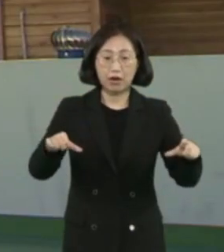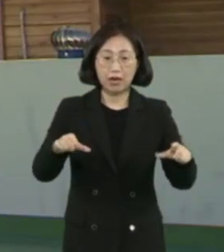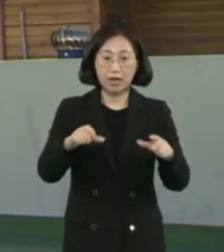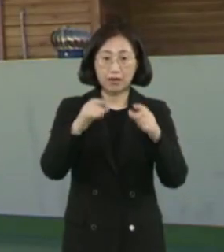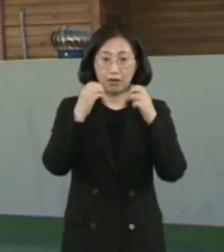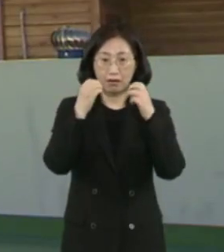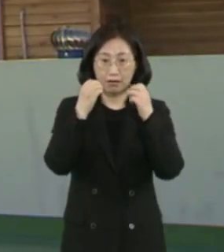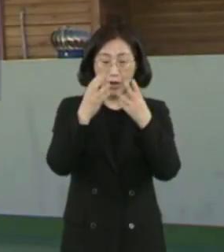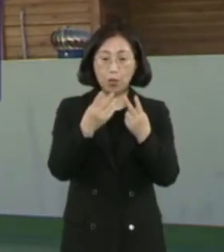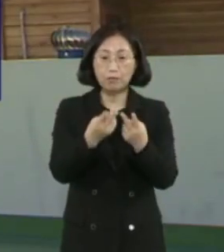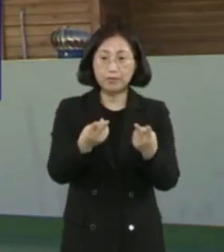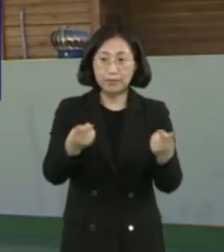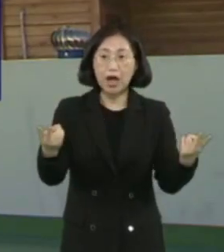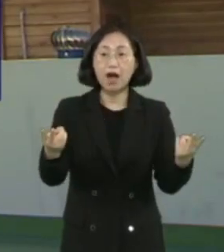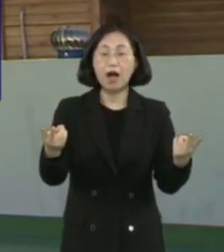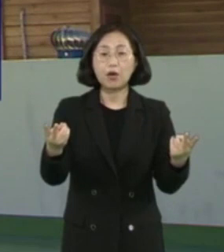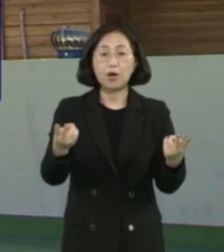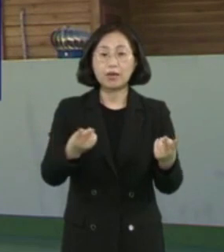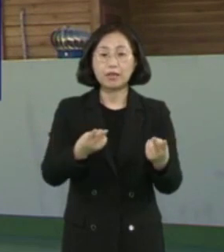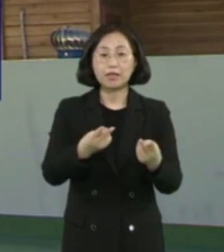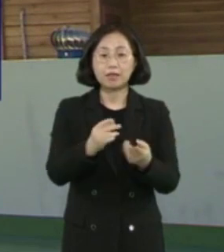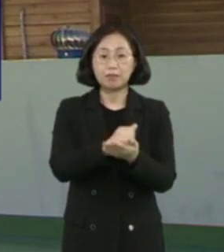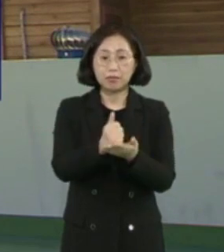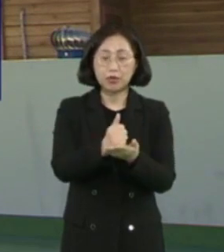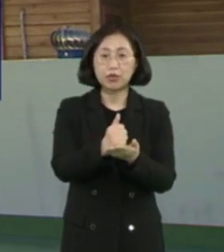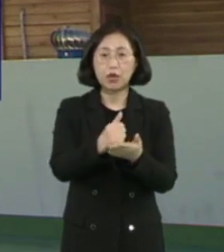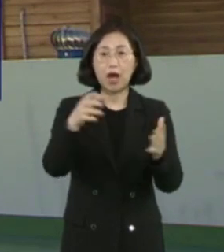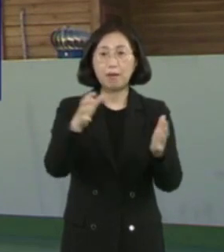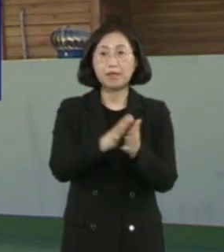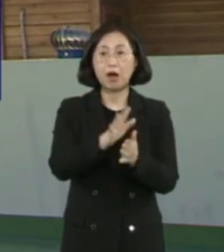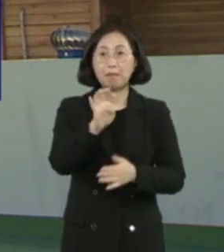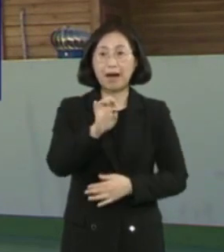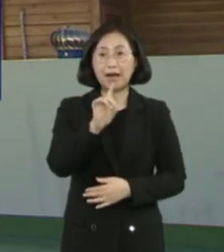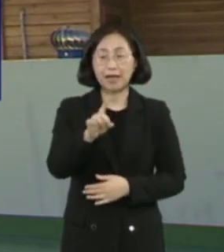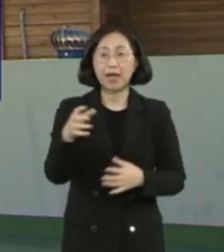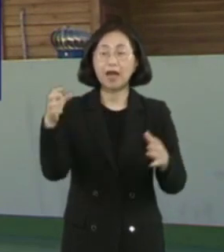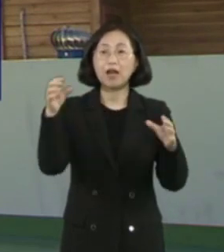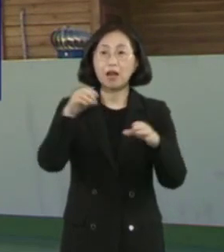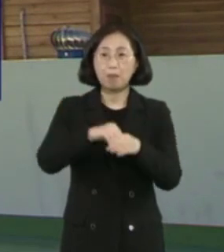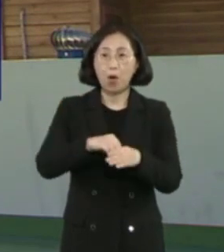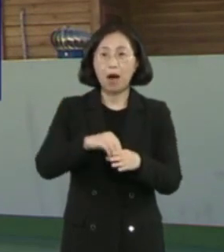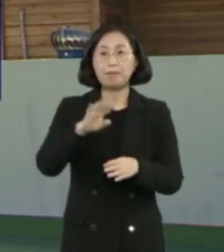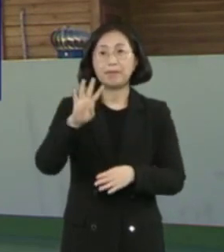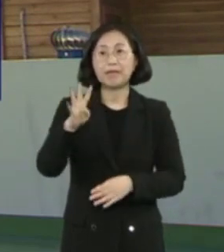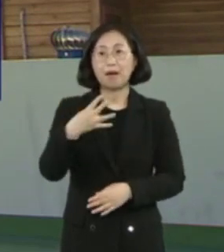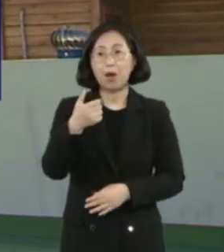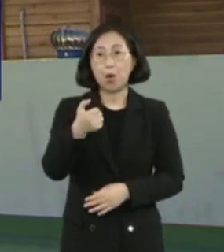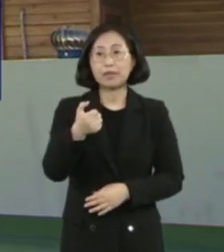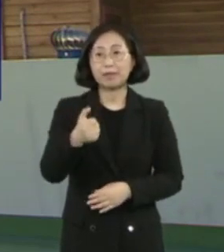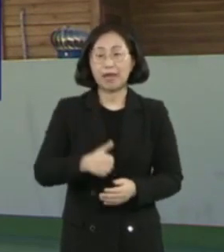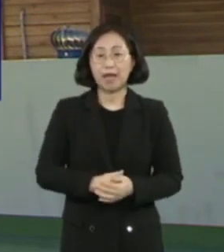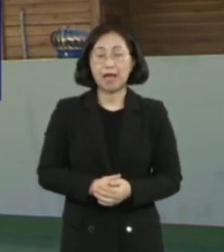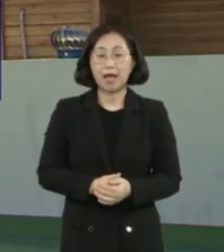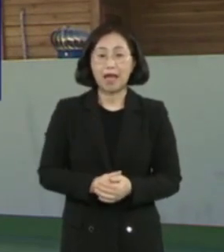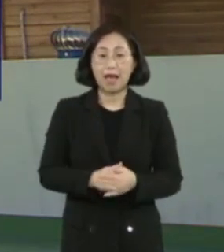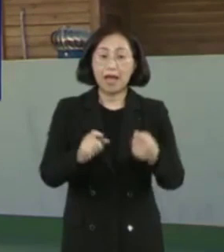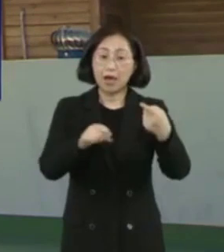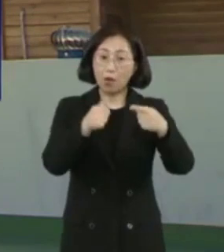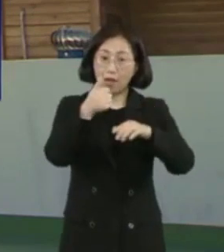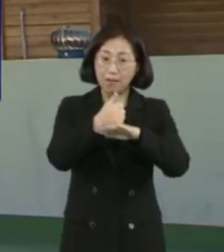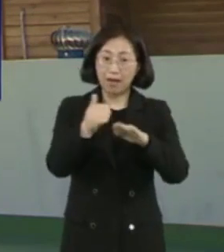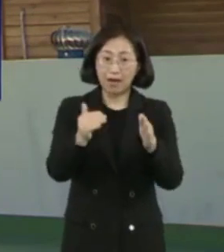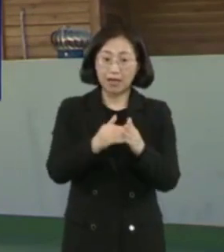새로 확보한 코로나19 치료병상은 위중증 병상 41개를 포함해 450여 개나 됩니다. 이렇게 되면 이달